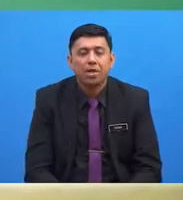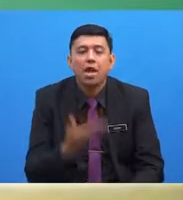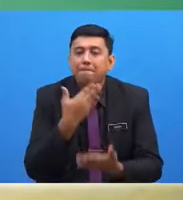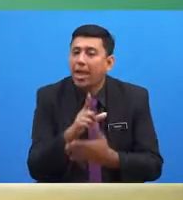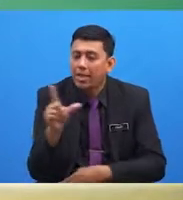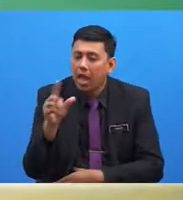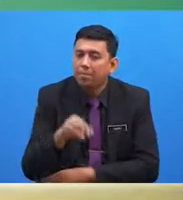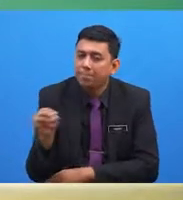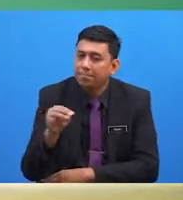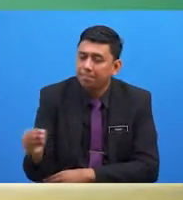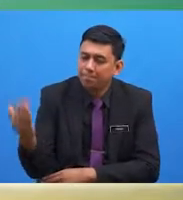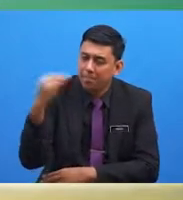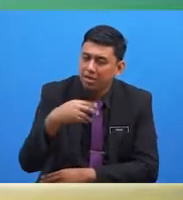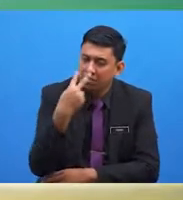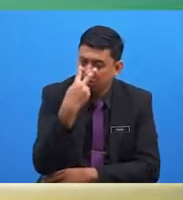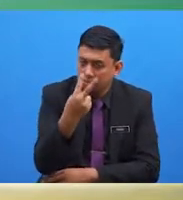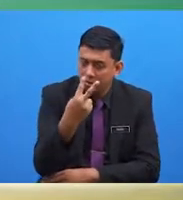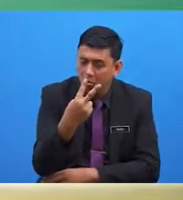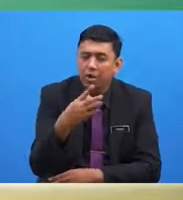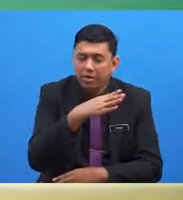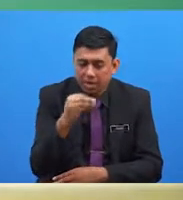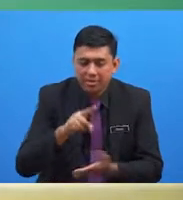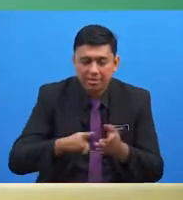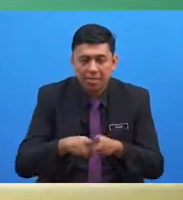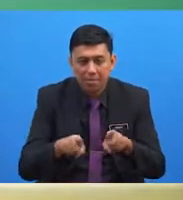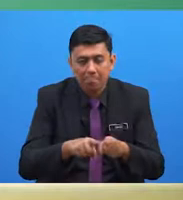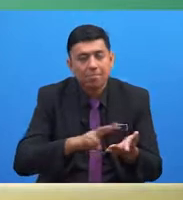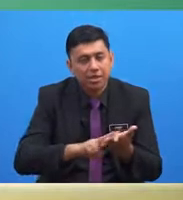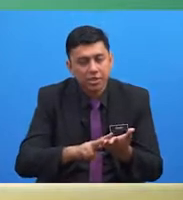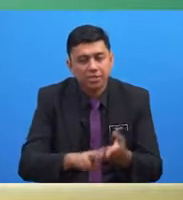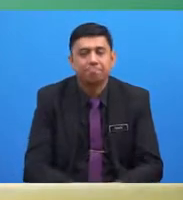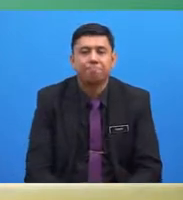Baiklah murid-murid, mari kita sama-sama membaca dan memahamkan soalan.